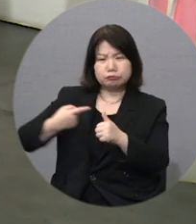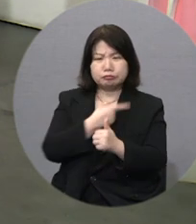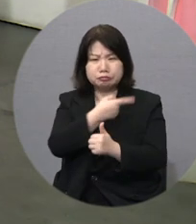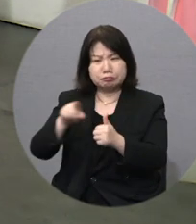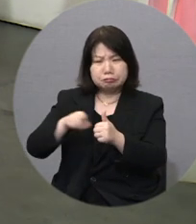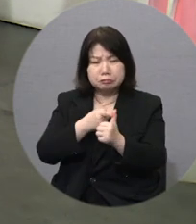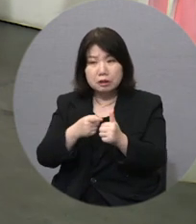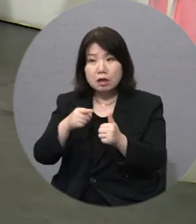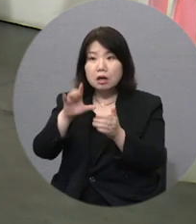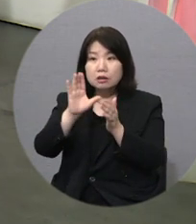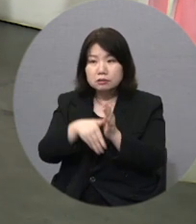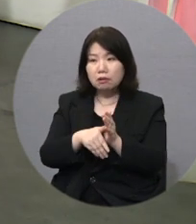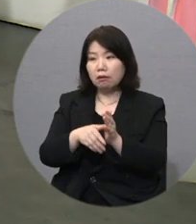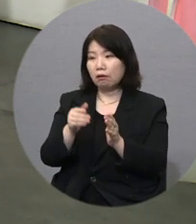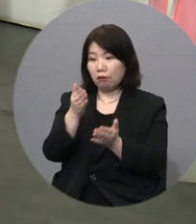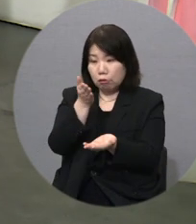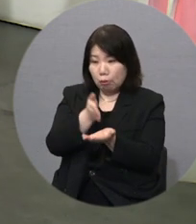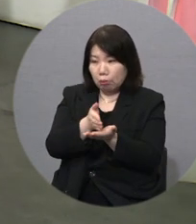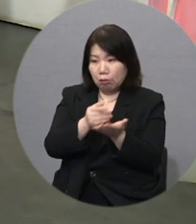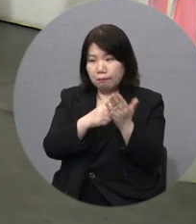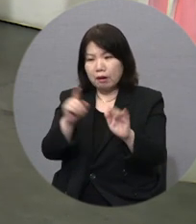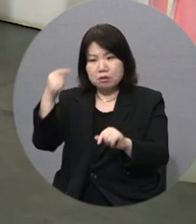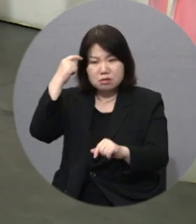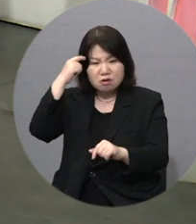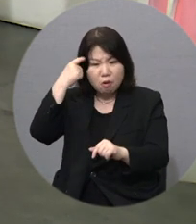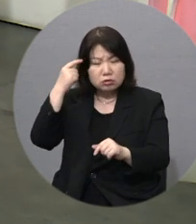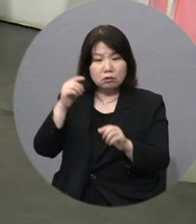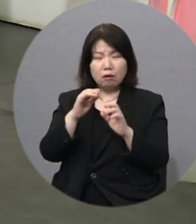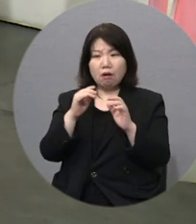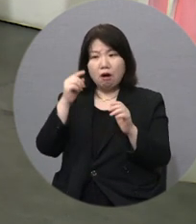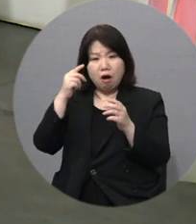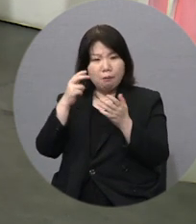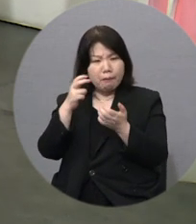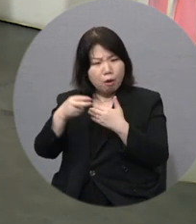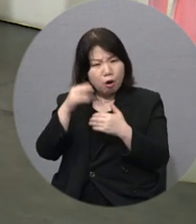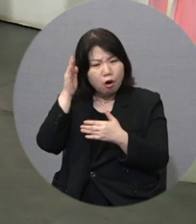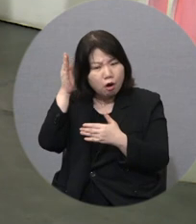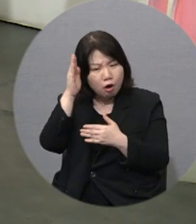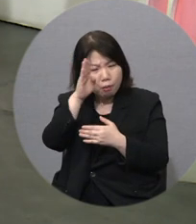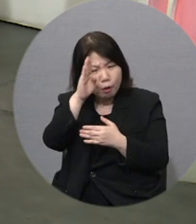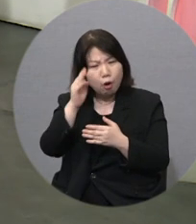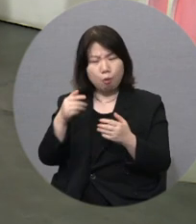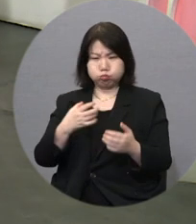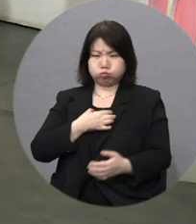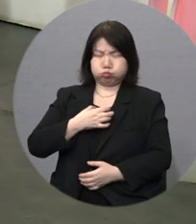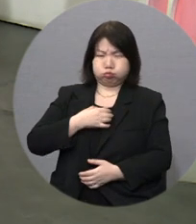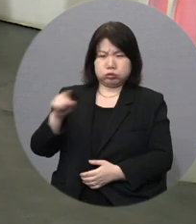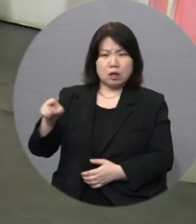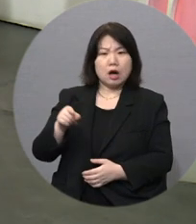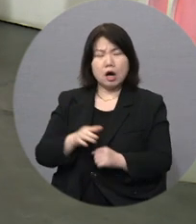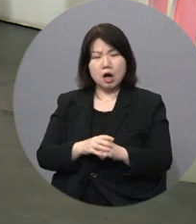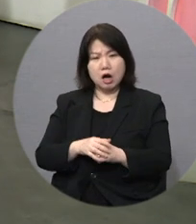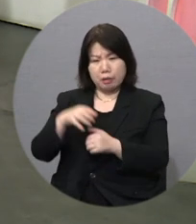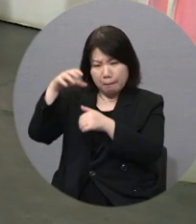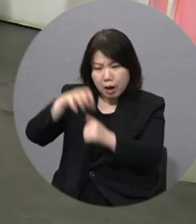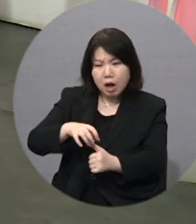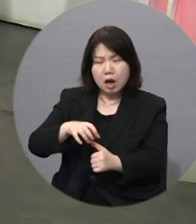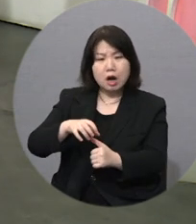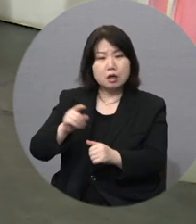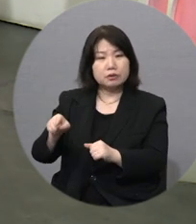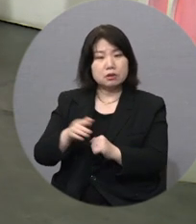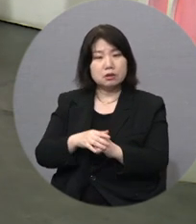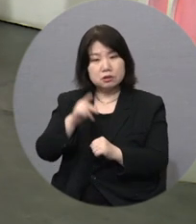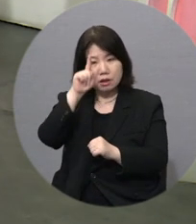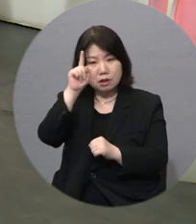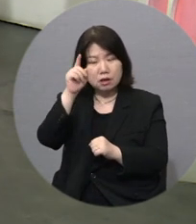바라보는 시선은 정신 장애인은 무조건 위험하다 정신질환자 혹은 저동 환자는 통기를 들고 돌아다 그니까